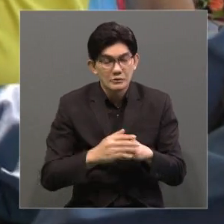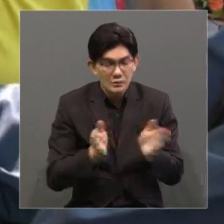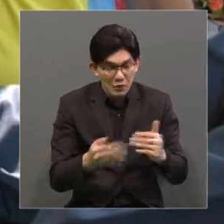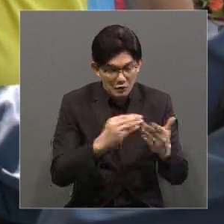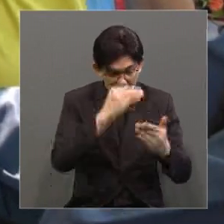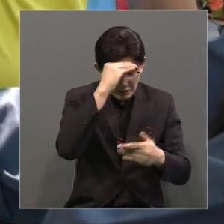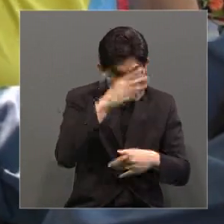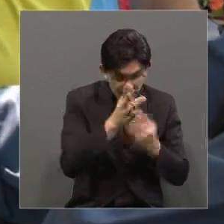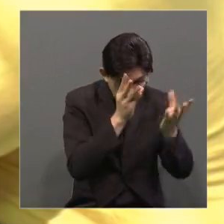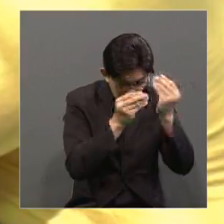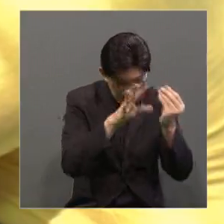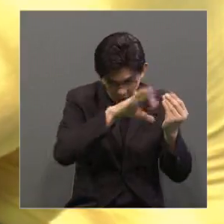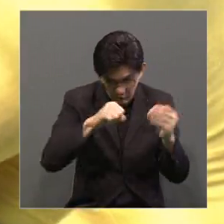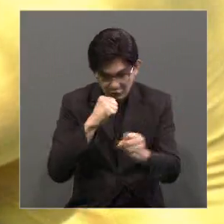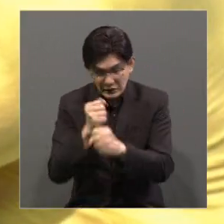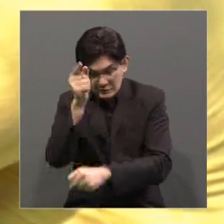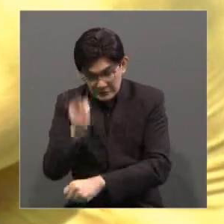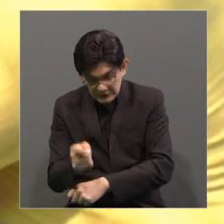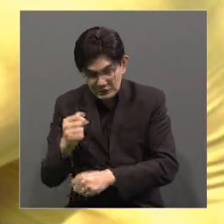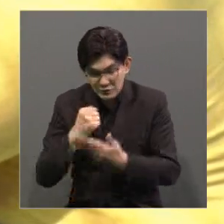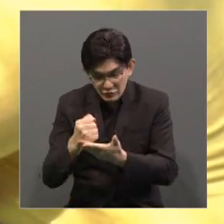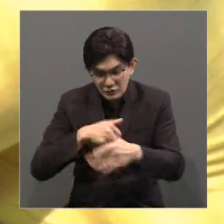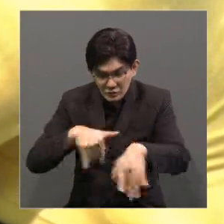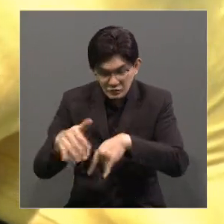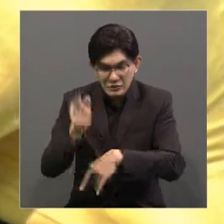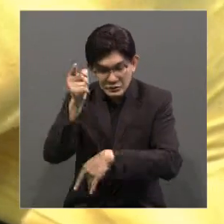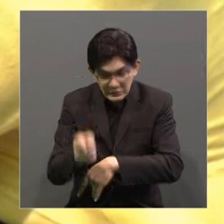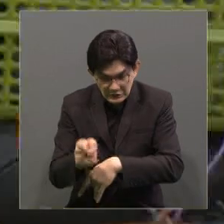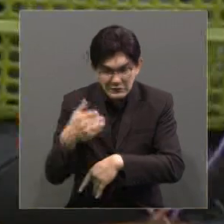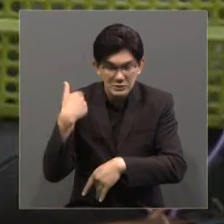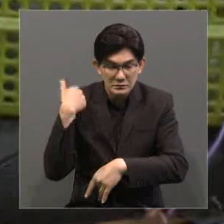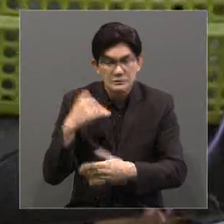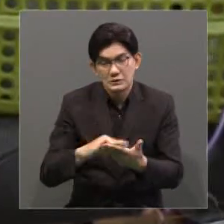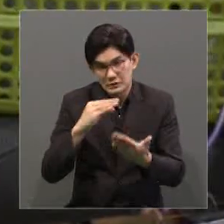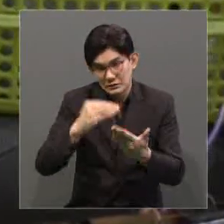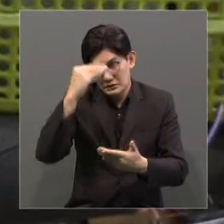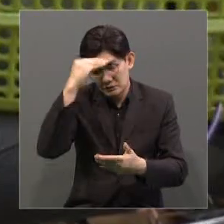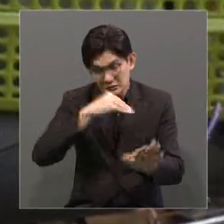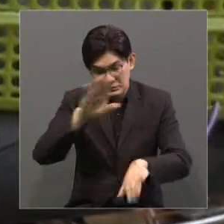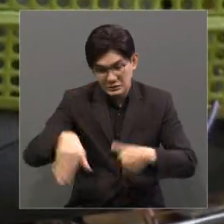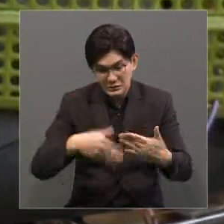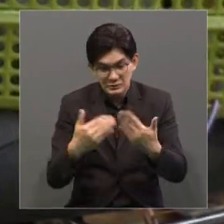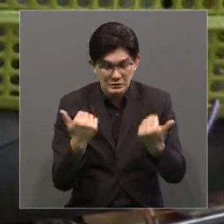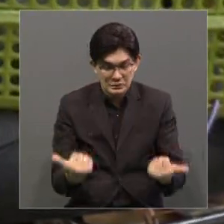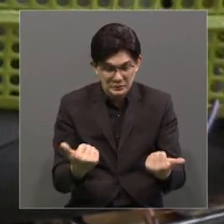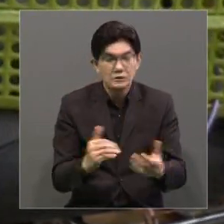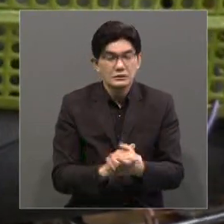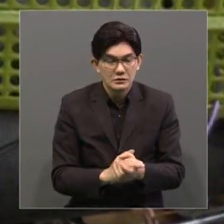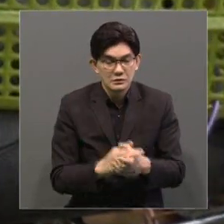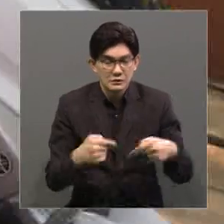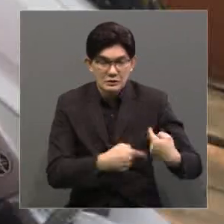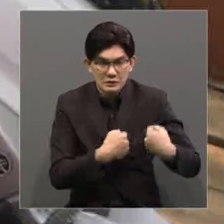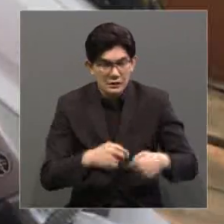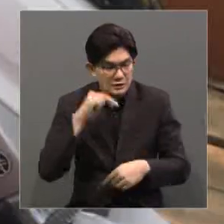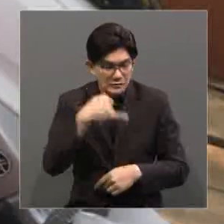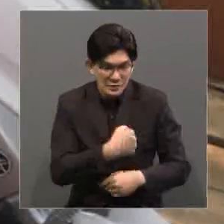เรียนนะฮะแล้วมาปฏิบัติจริงแล้วก็มาช่วยเหลือประชาชนเนี่ยก็ทำให้นักเรียนนักศึกษาดังกล่าวเนี่ยมีความเป็นจิตอาส